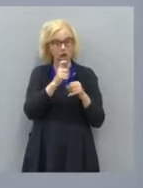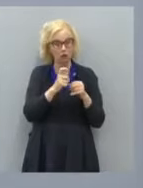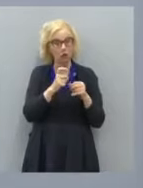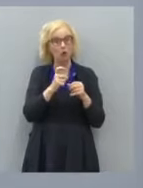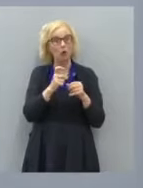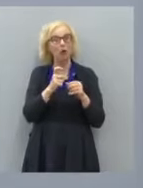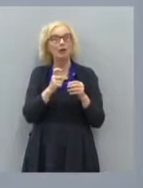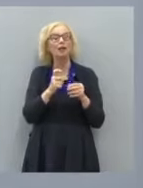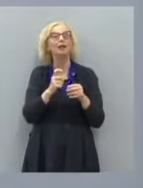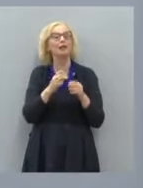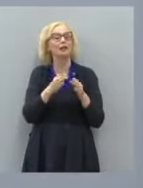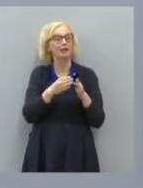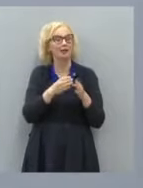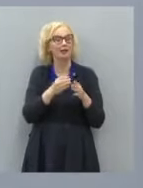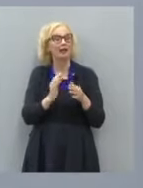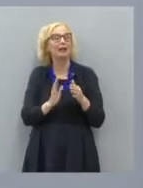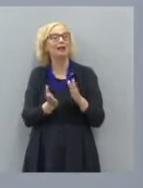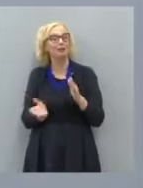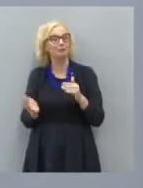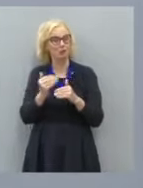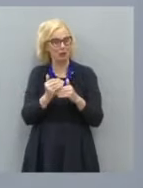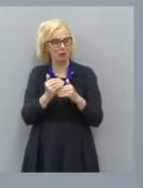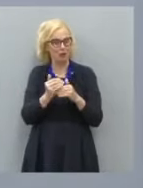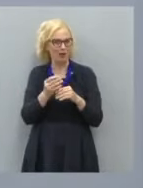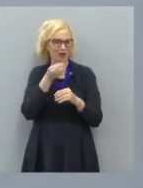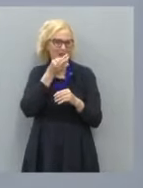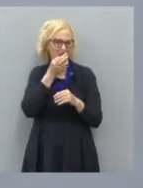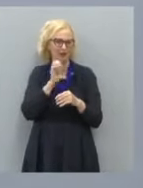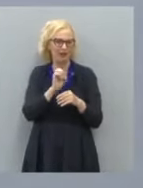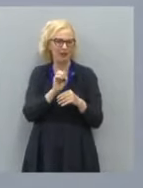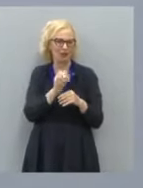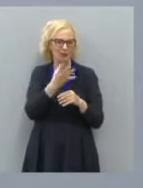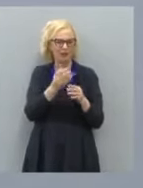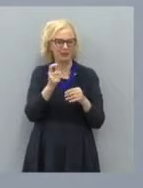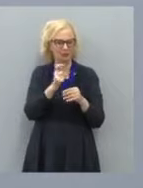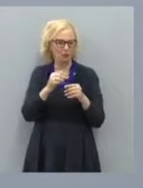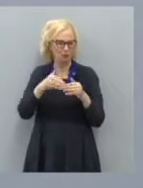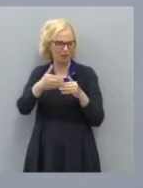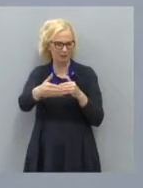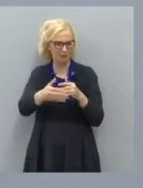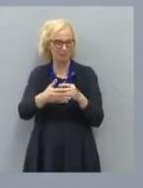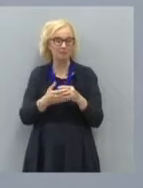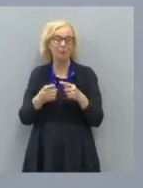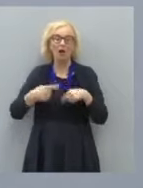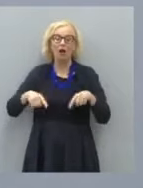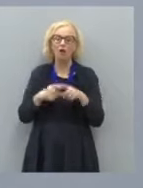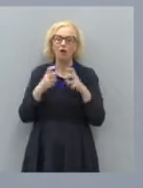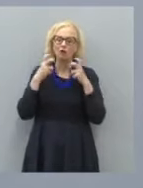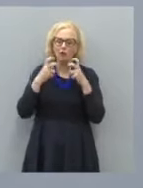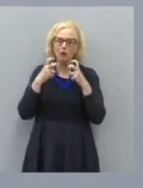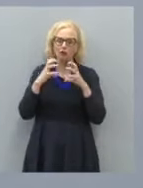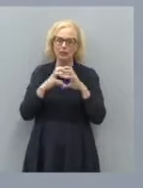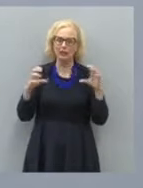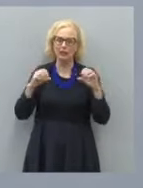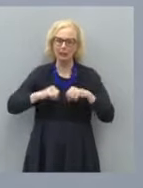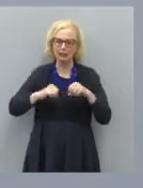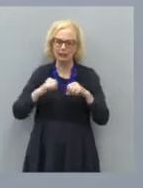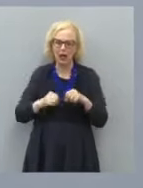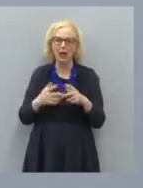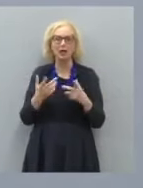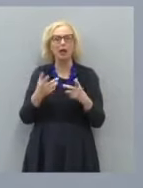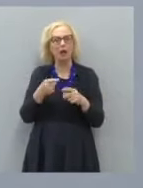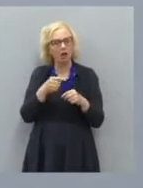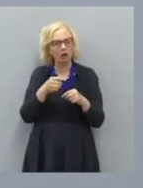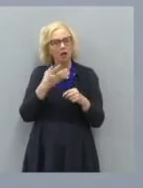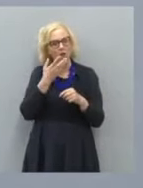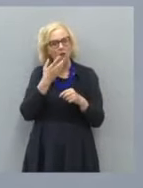quattordicesimo giorno due settimane noi stiamo lavorando insieme all'azienda sanitaria per predisporre il software per